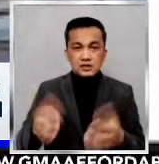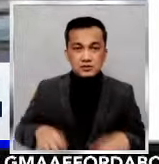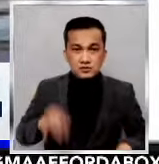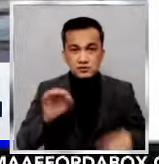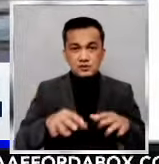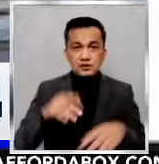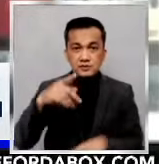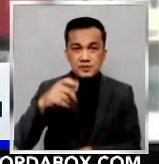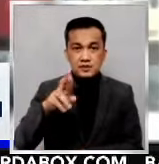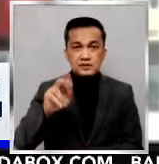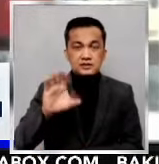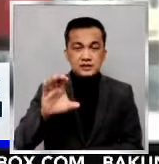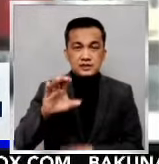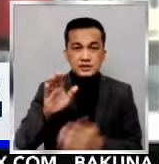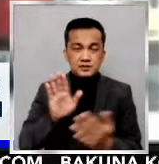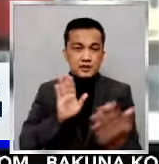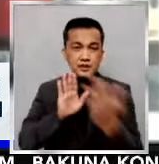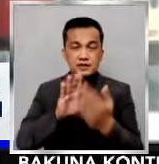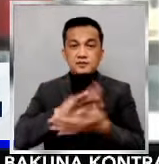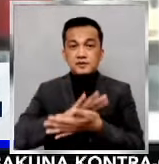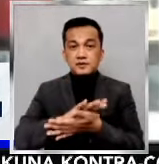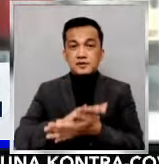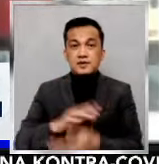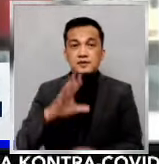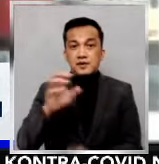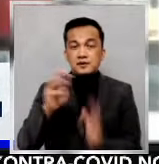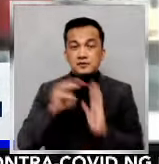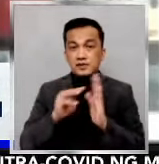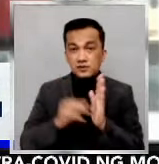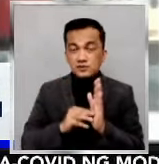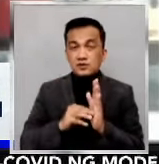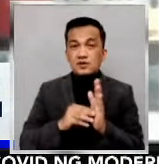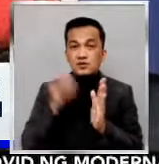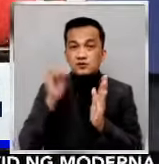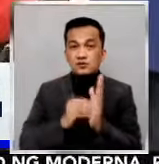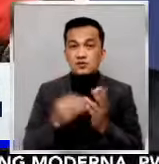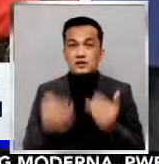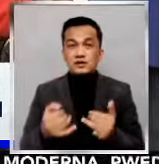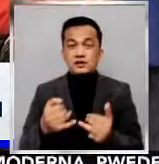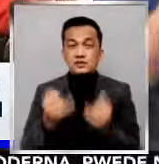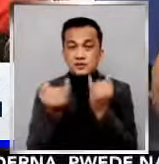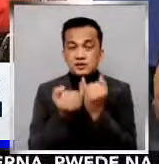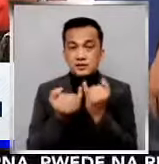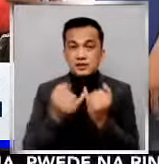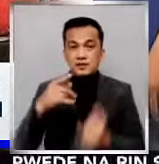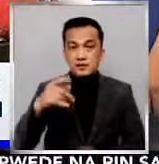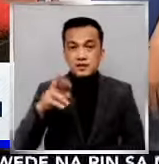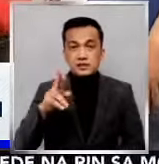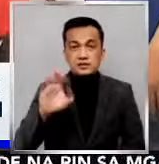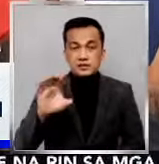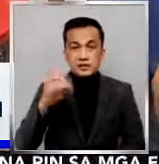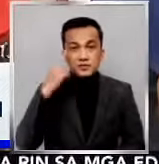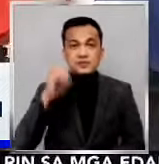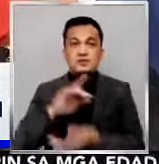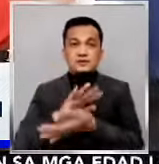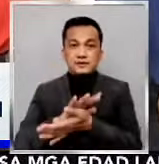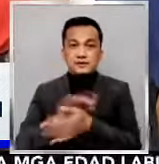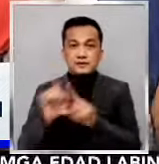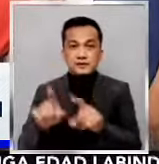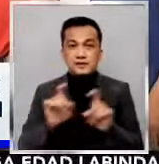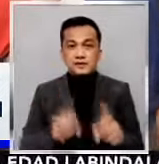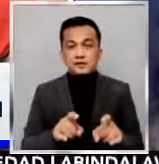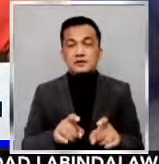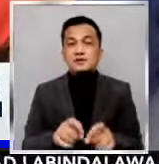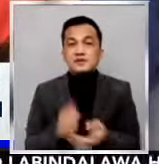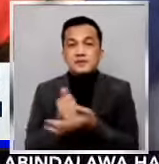pandemya. Mahigit 500 million pesos daw ang utang ngayon ng PhilHealth sa PRC para sa COVID-19 testing. Tumutulong na rin daw ang